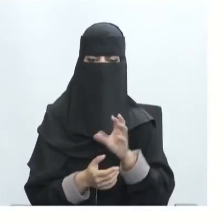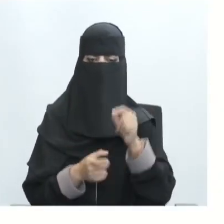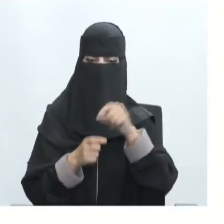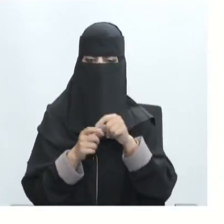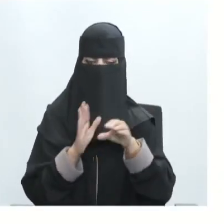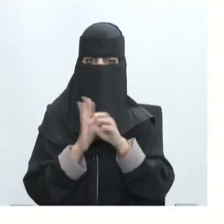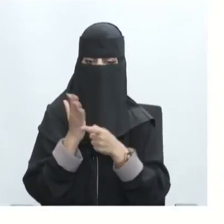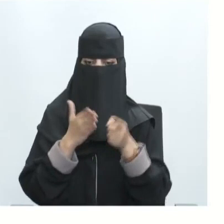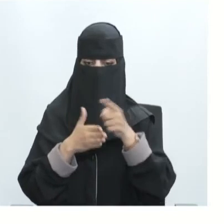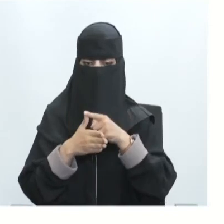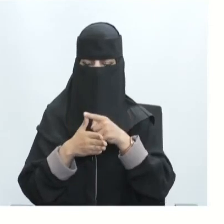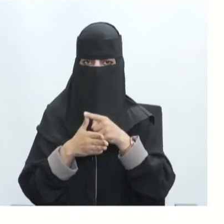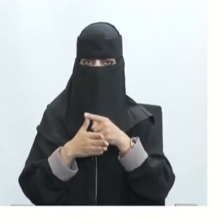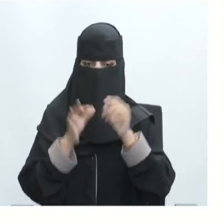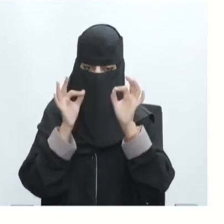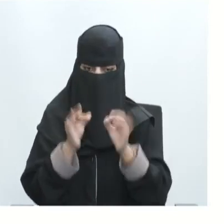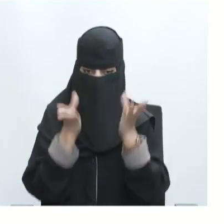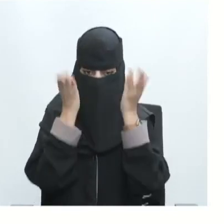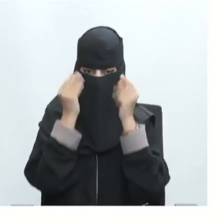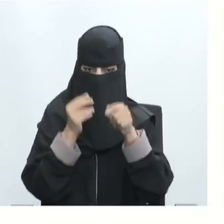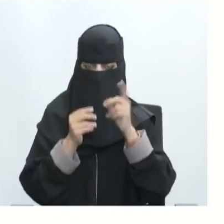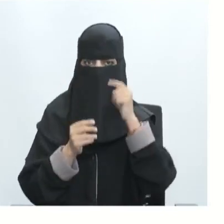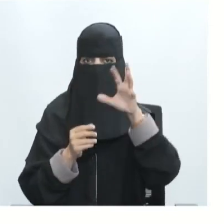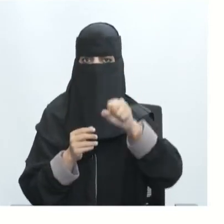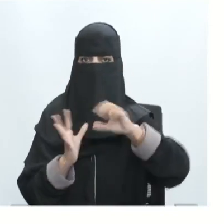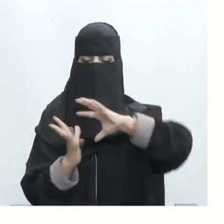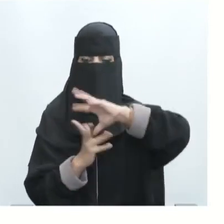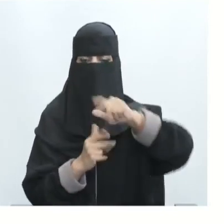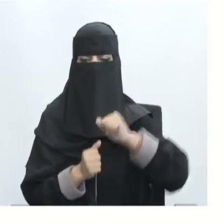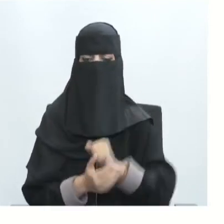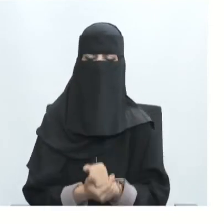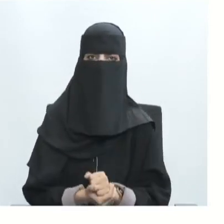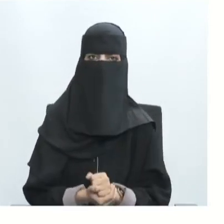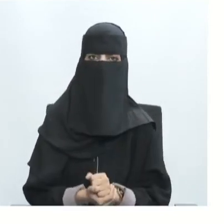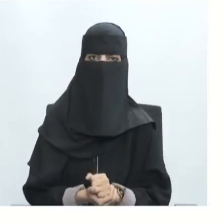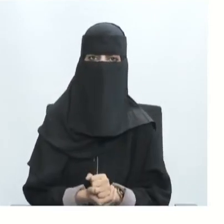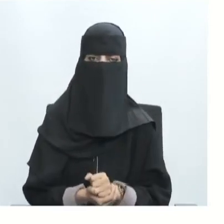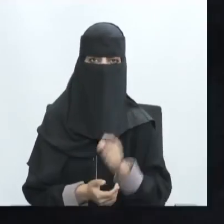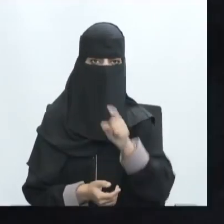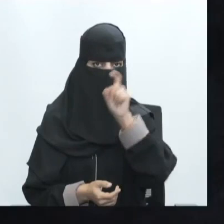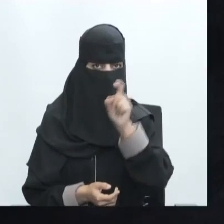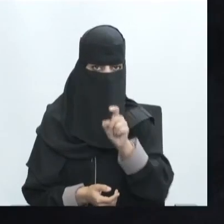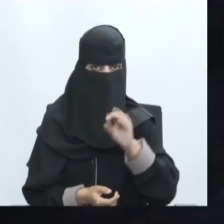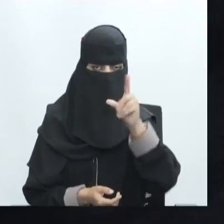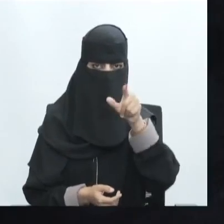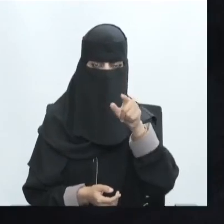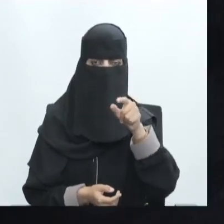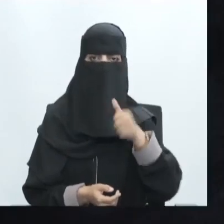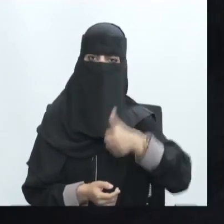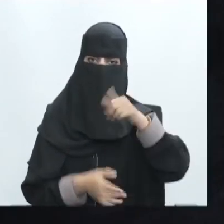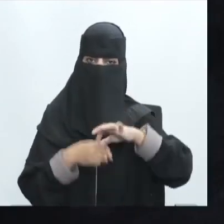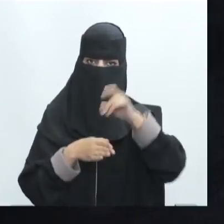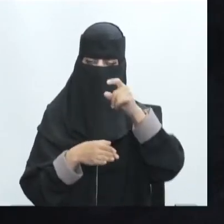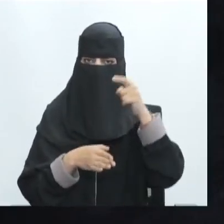علاقه مباشره المنطق العلمي هو استكشاف للعالم اذا هل يستطيع الانسان ان يفكر